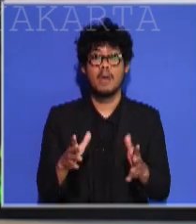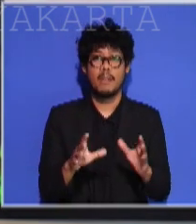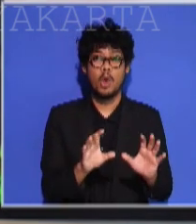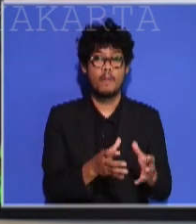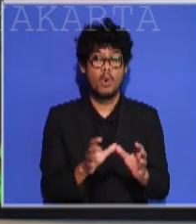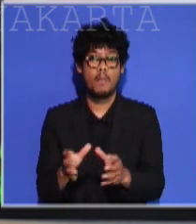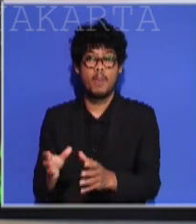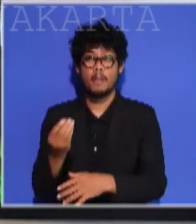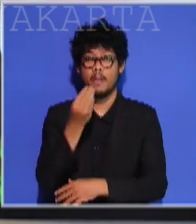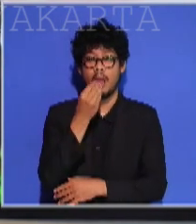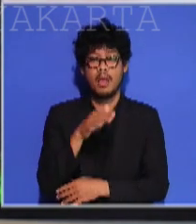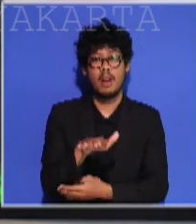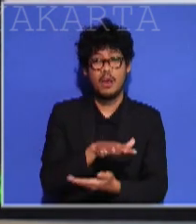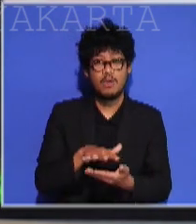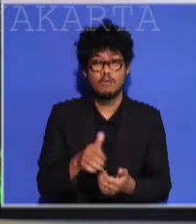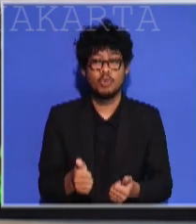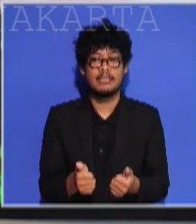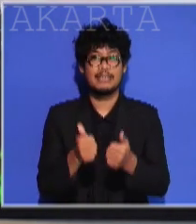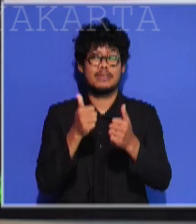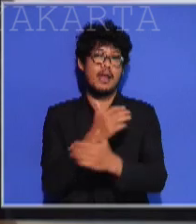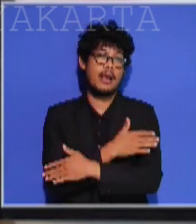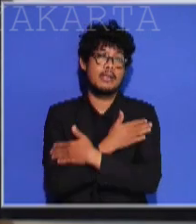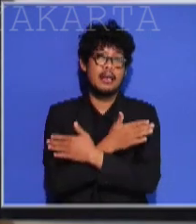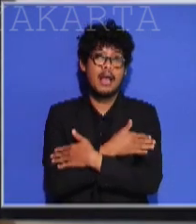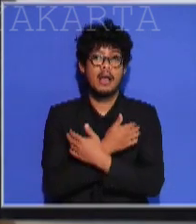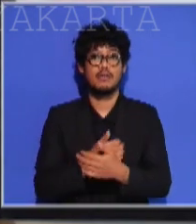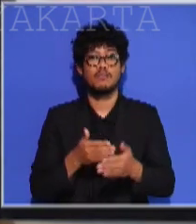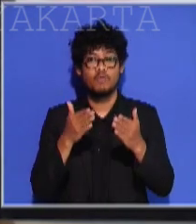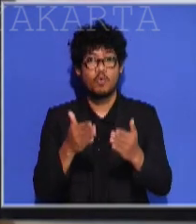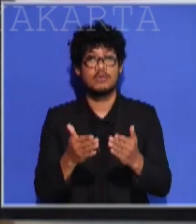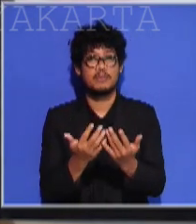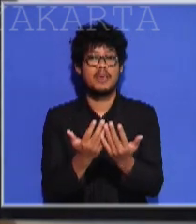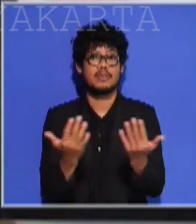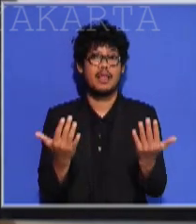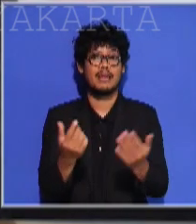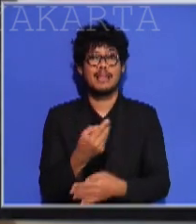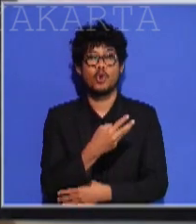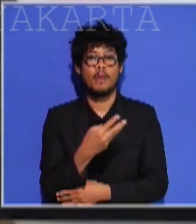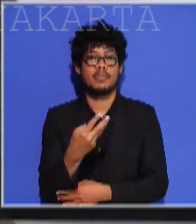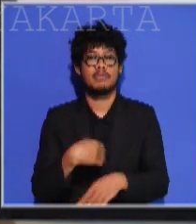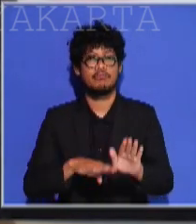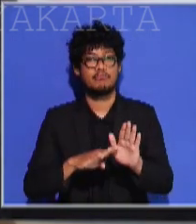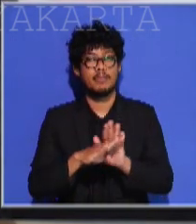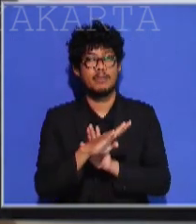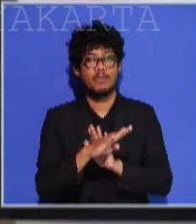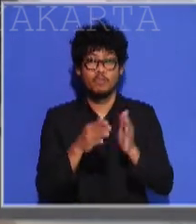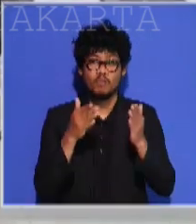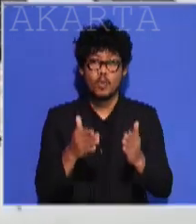PON di Serambi Mekah ini diharapkan mampu diiringi dengan kesuksesan bagi masyarakat secara ekonomi di berbagai sektor, khususnya